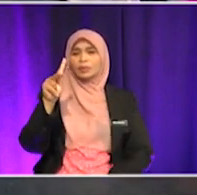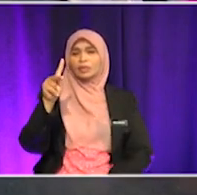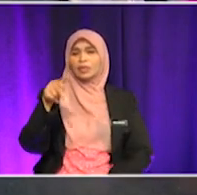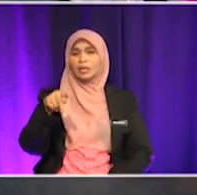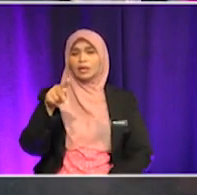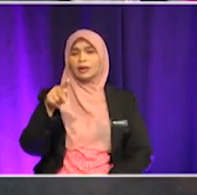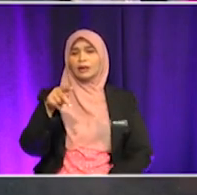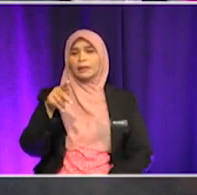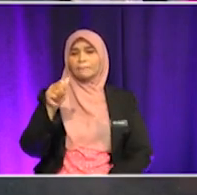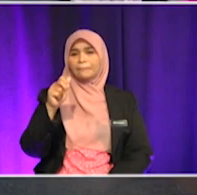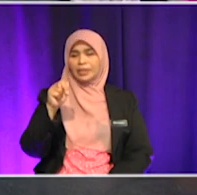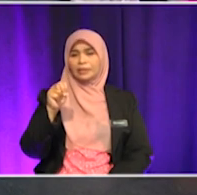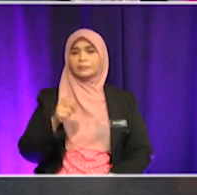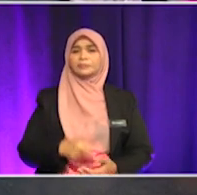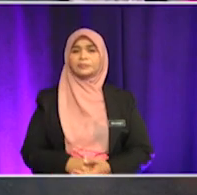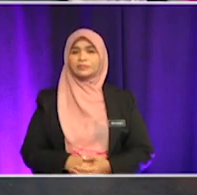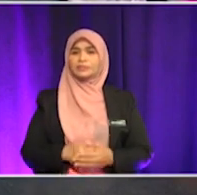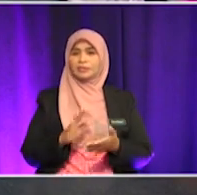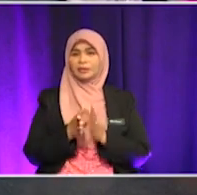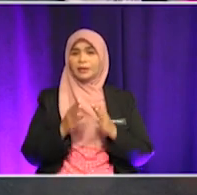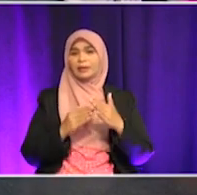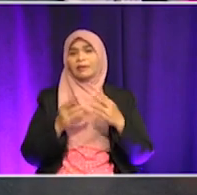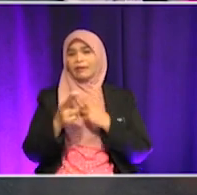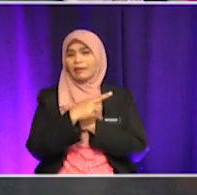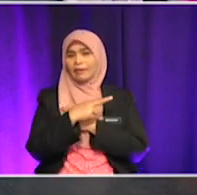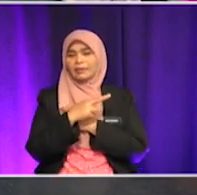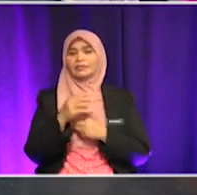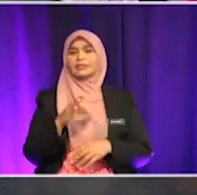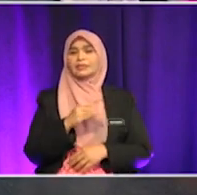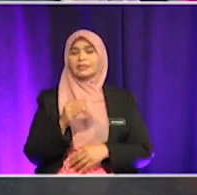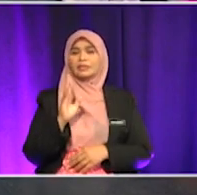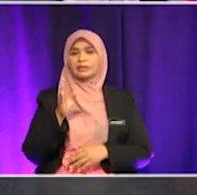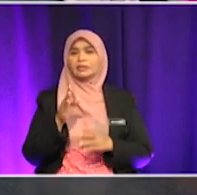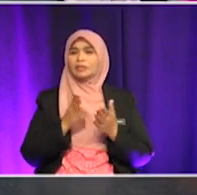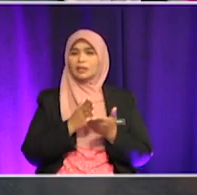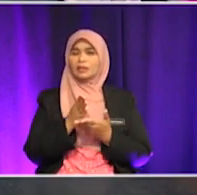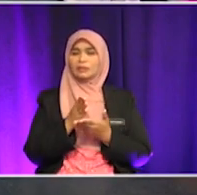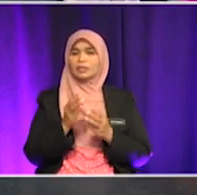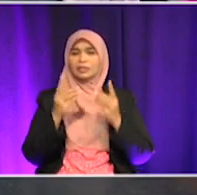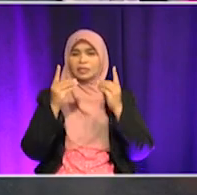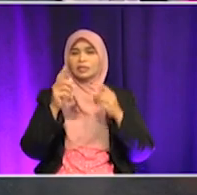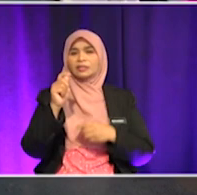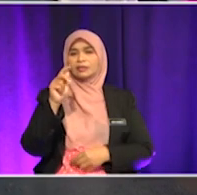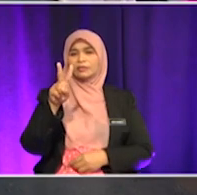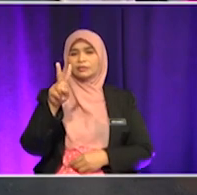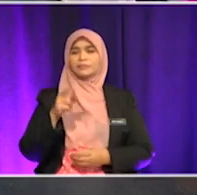banyak lagi selepas ini, jadi kita berhenti berehat seketika. Teruskan bersama kami tentunya di Didik TV, KPM, jangan ke mana-mana.